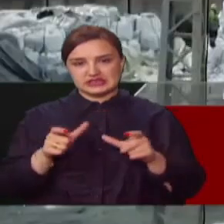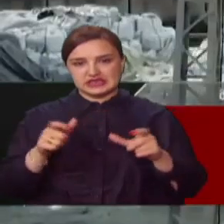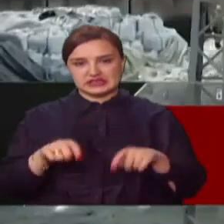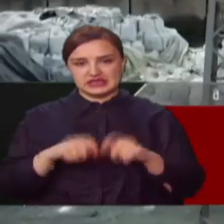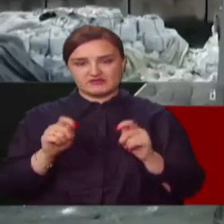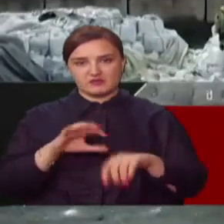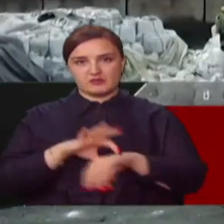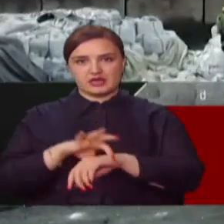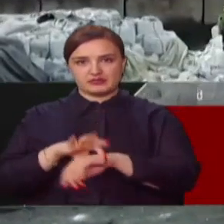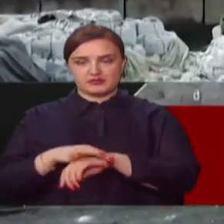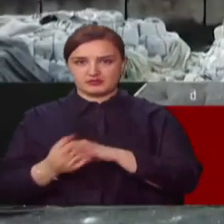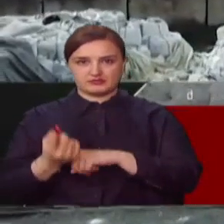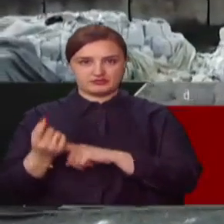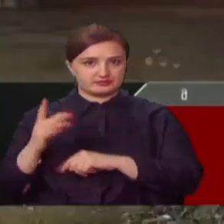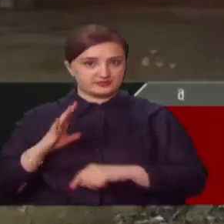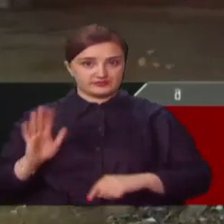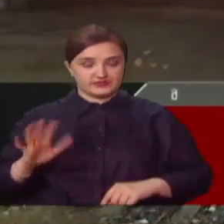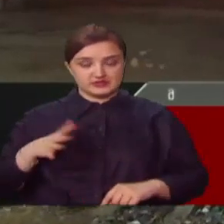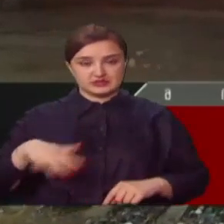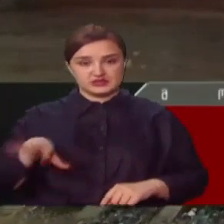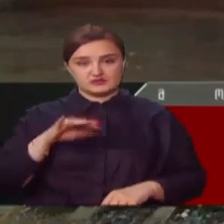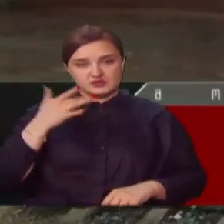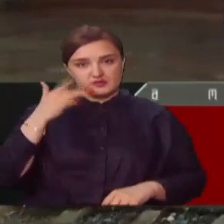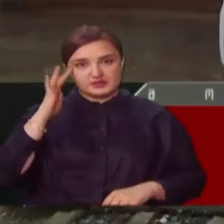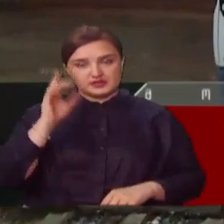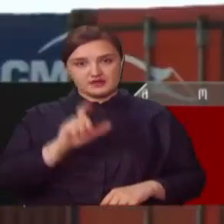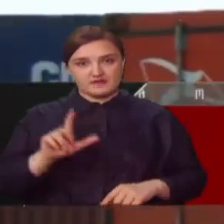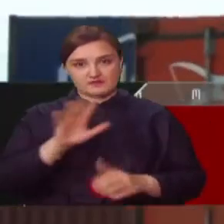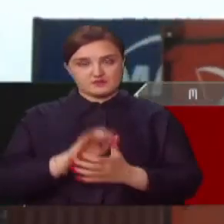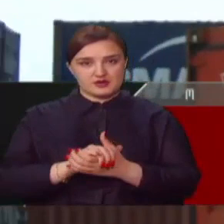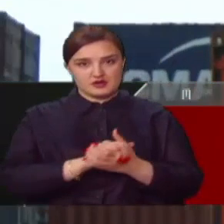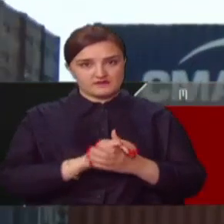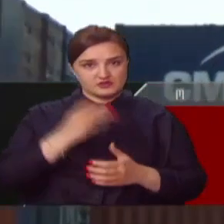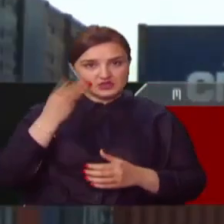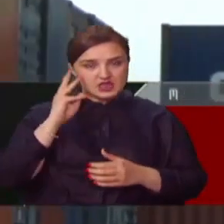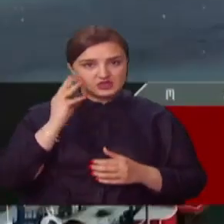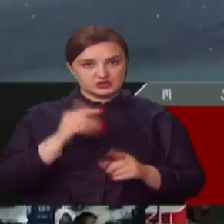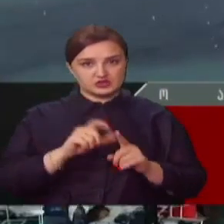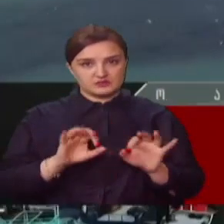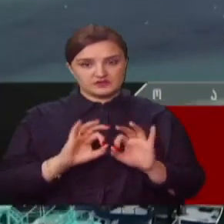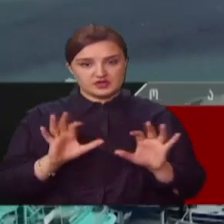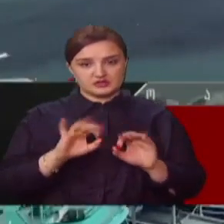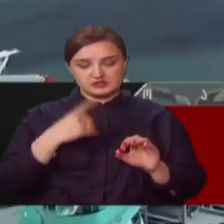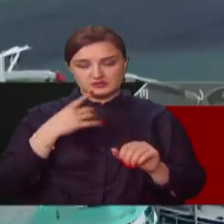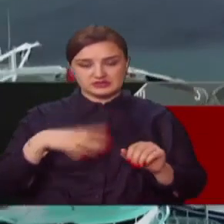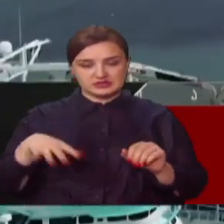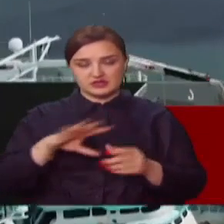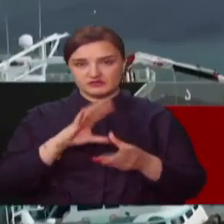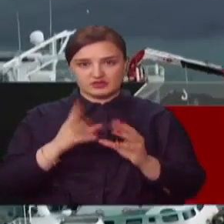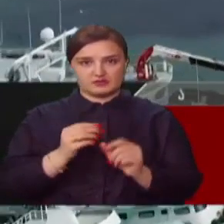დარღვევის ფაქტები არ გამოვლენილა. საქართველოში ამერიკის და ევროკავშირის ელჩების განცხადების თანახმადაც საქართველო